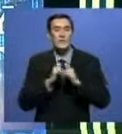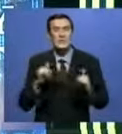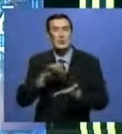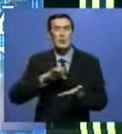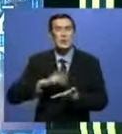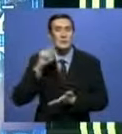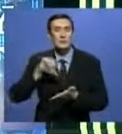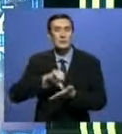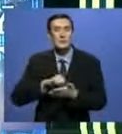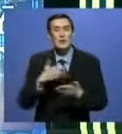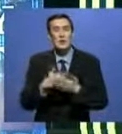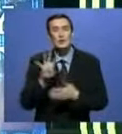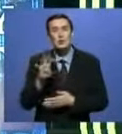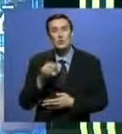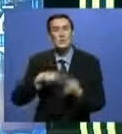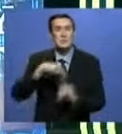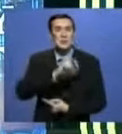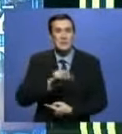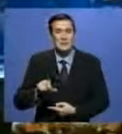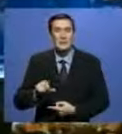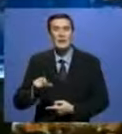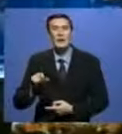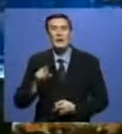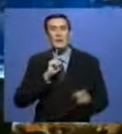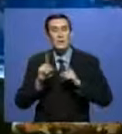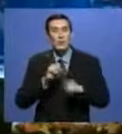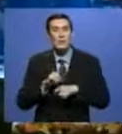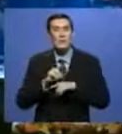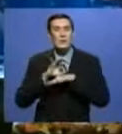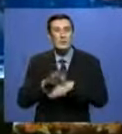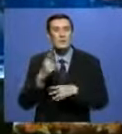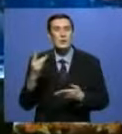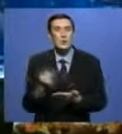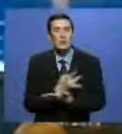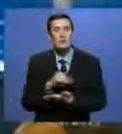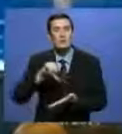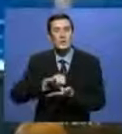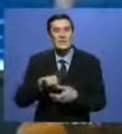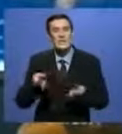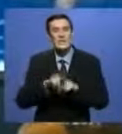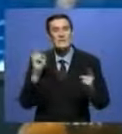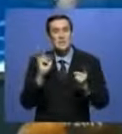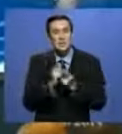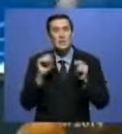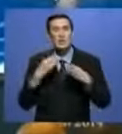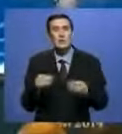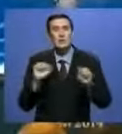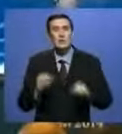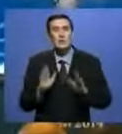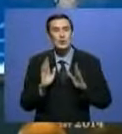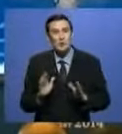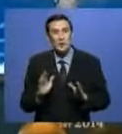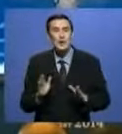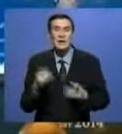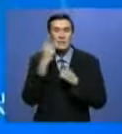Алматы приняли участие около 400 предпринимателей. «Инвестфорум» проходит уже во второй раз, и участники отмечают, что такие встречи дают возможность не только получить